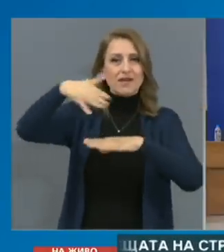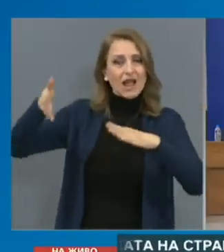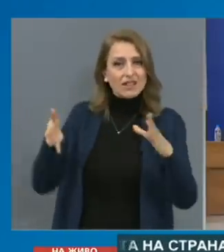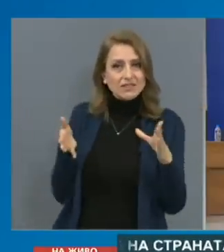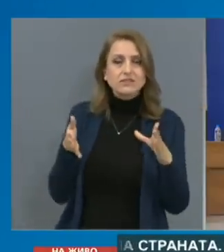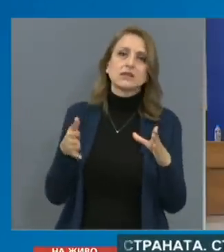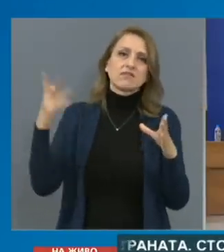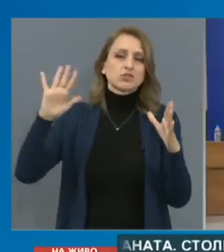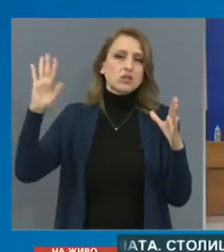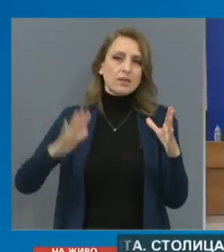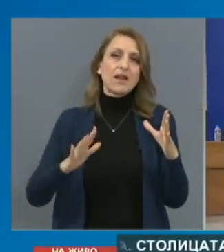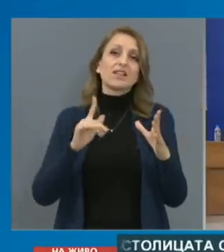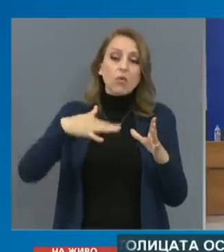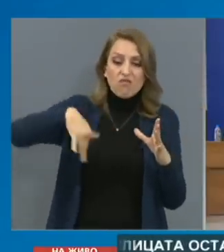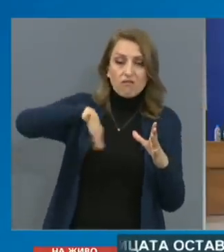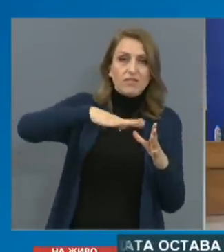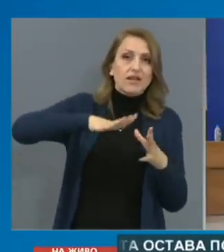циркулация е водеща.